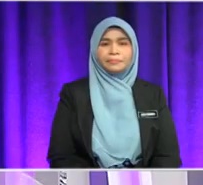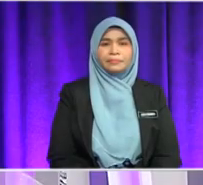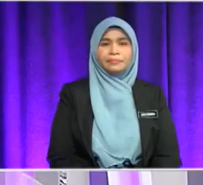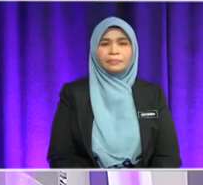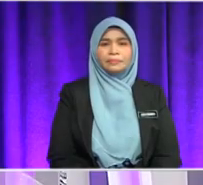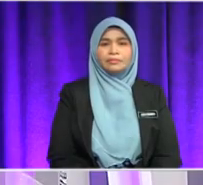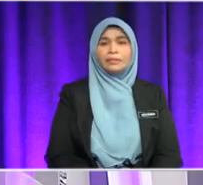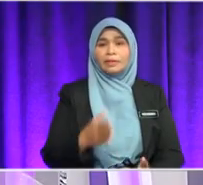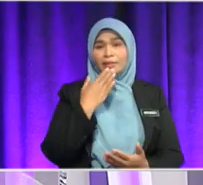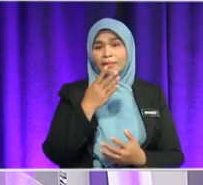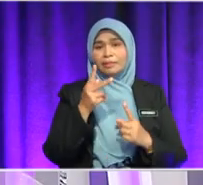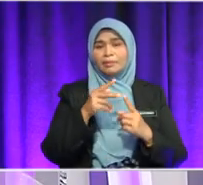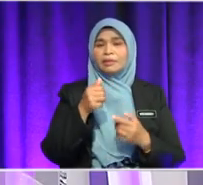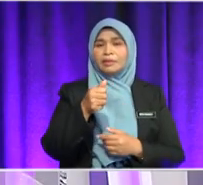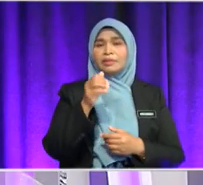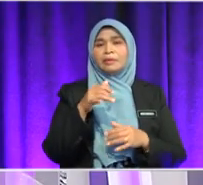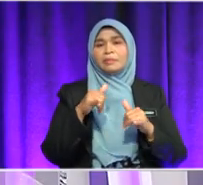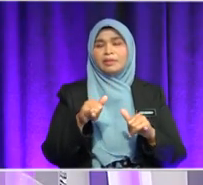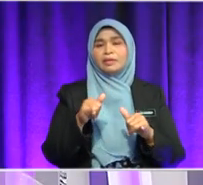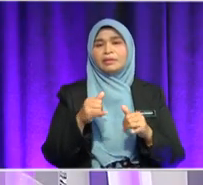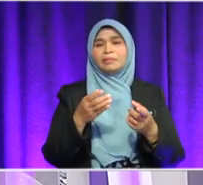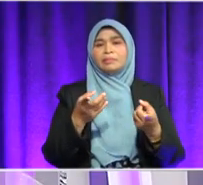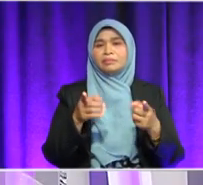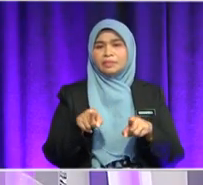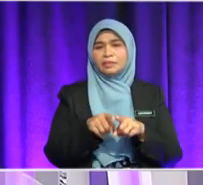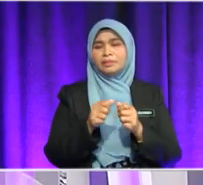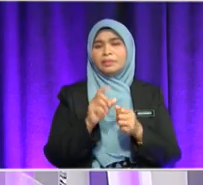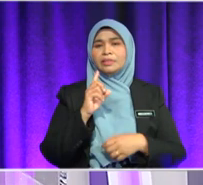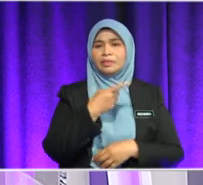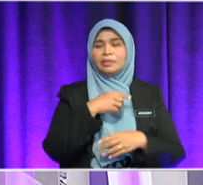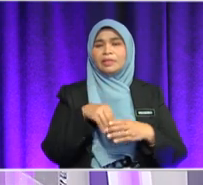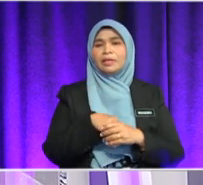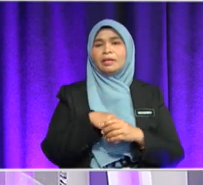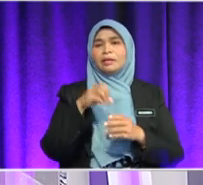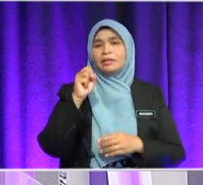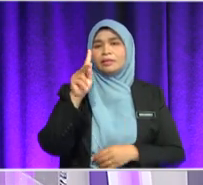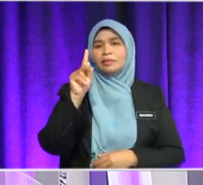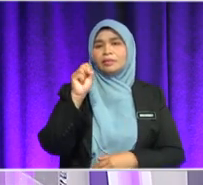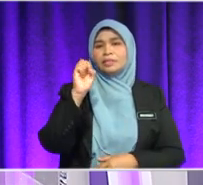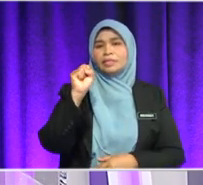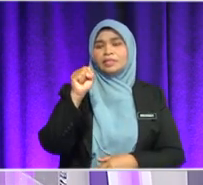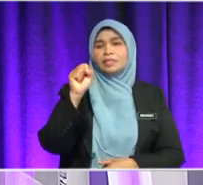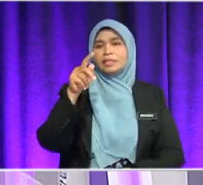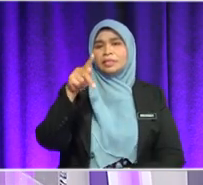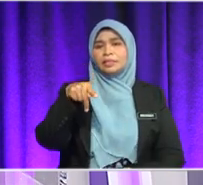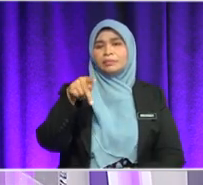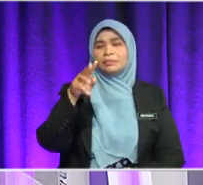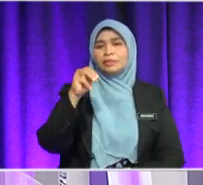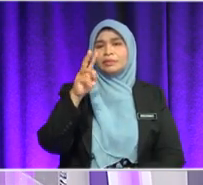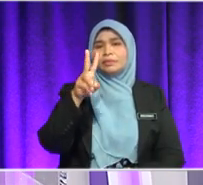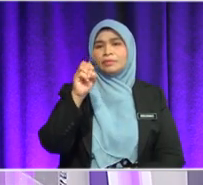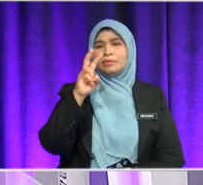Makasih kepada anda yang masih lagi Sudi bersama dengan kami dalam sukses SPM 2022